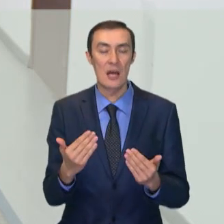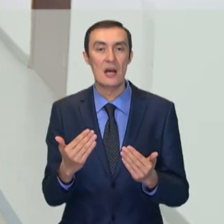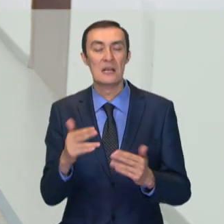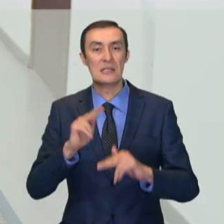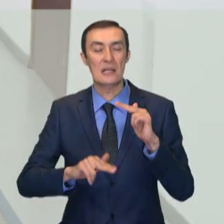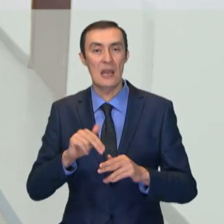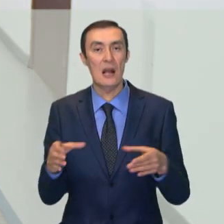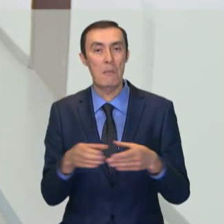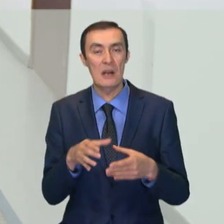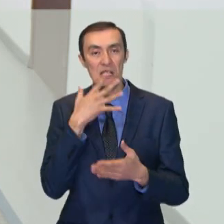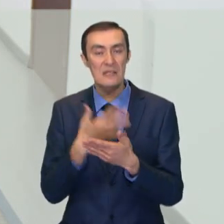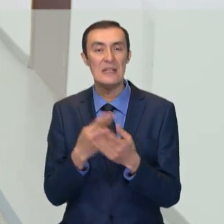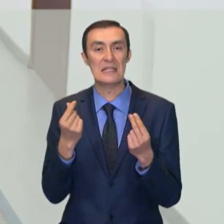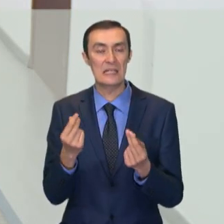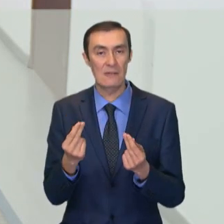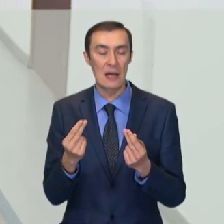свои средства